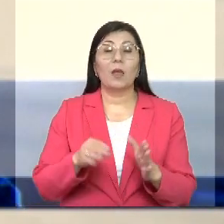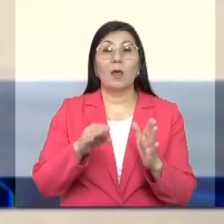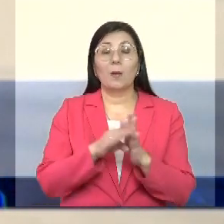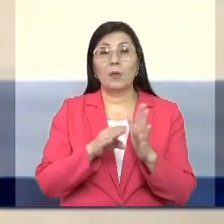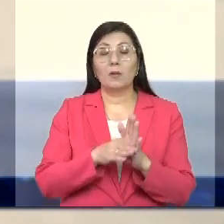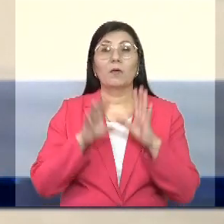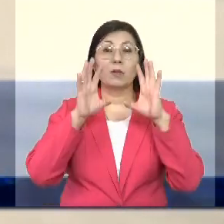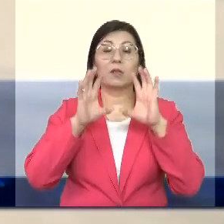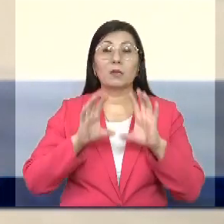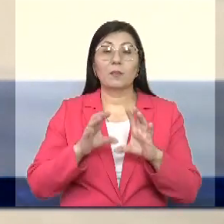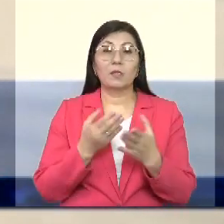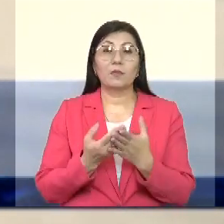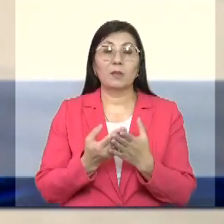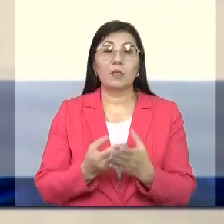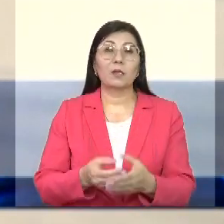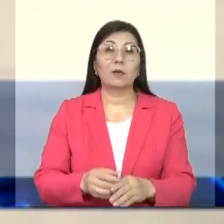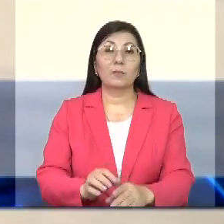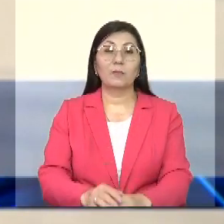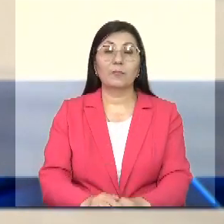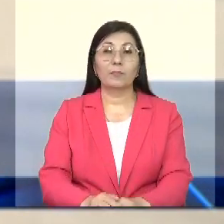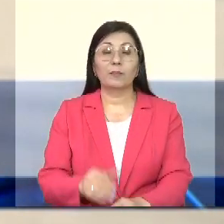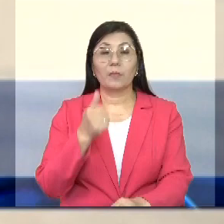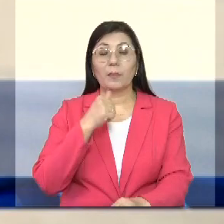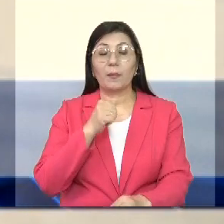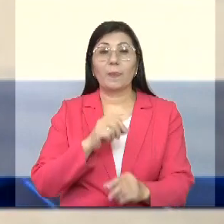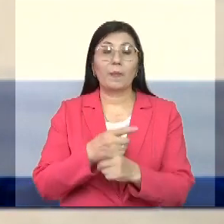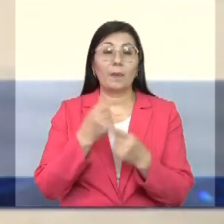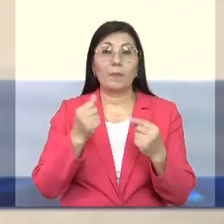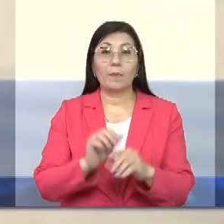Уголовно-процессуального кодекса. Иная информация в интересах следствия разглашению не подлежит.